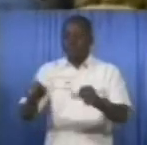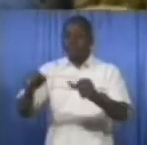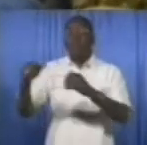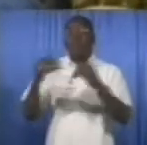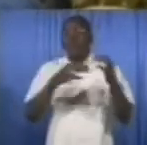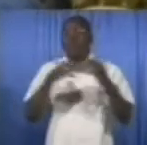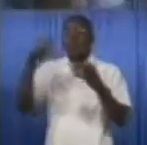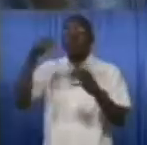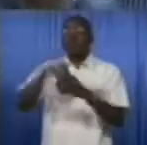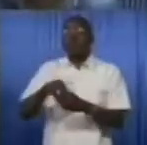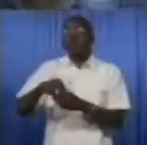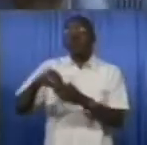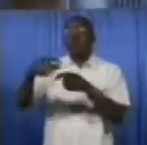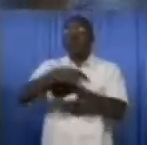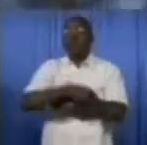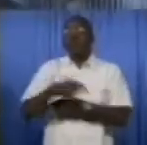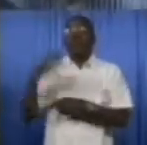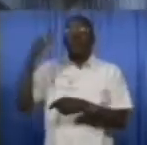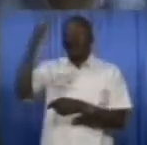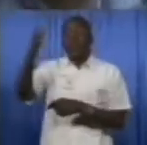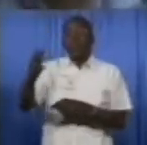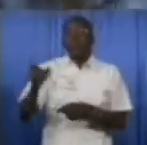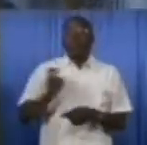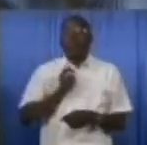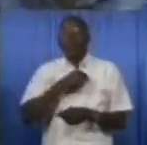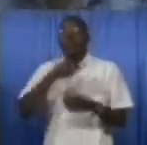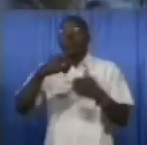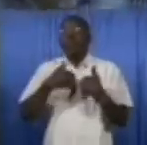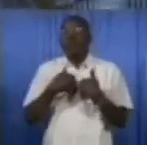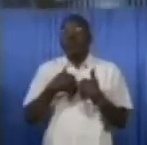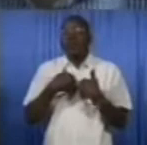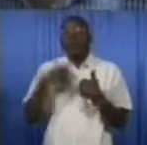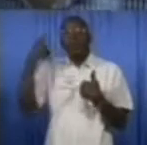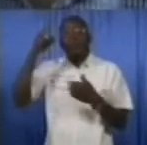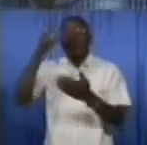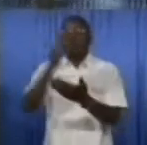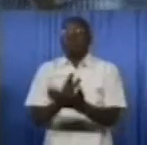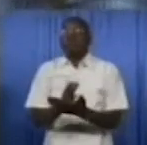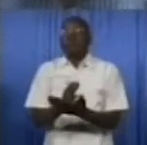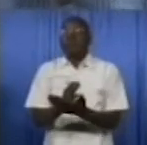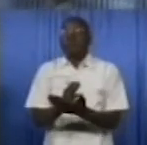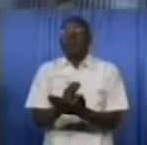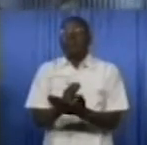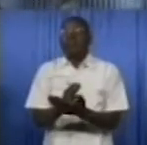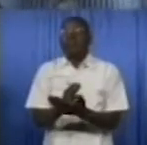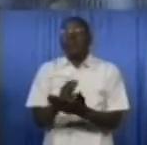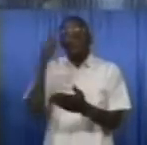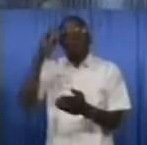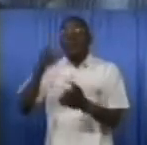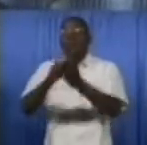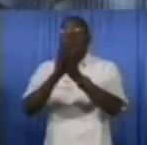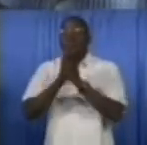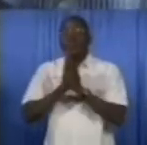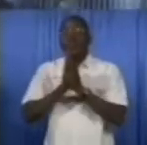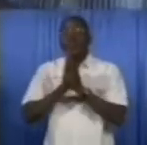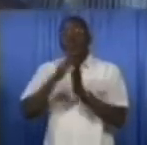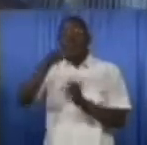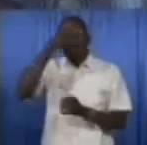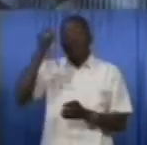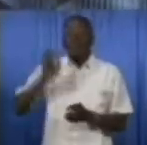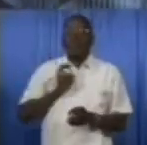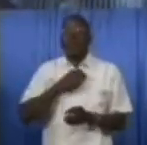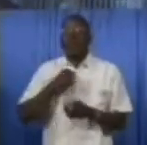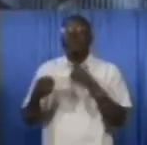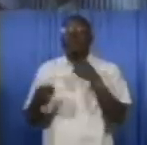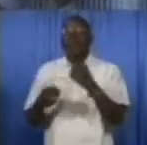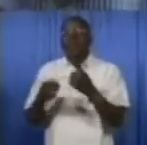les jours à venir. Nous avons jusque-là une rupture de la négociation, parce que nous avons estimé